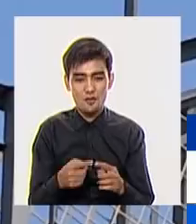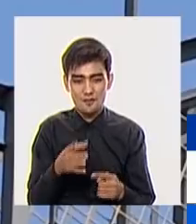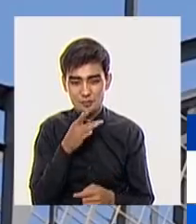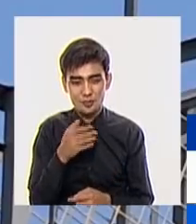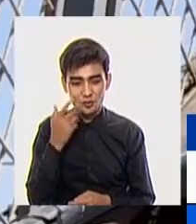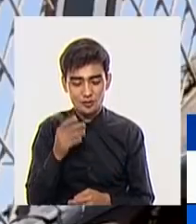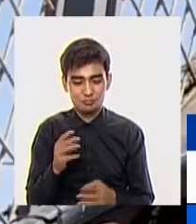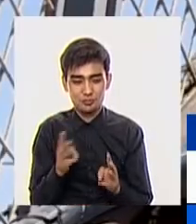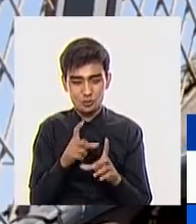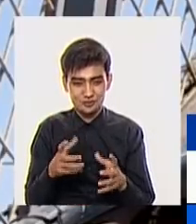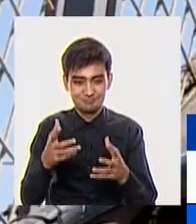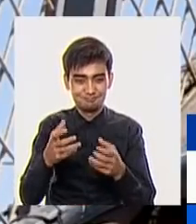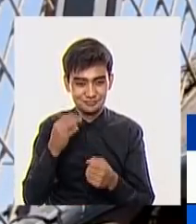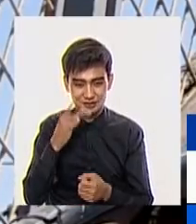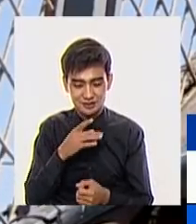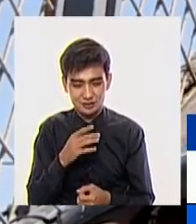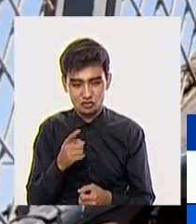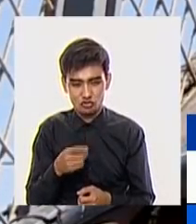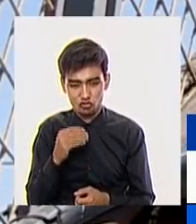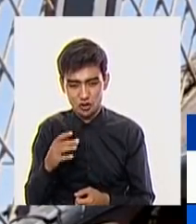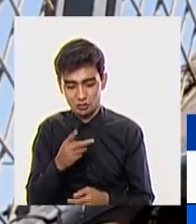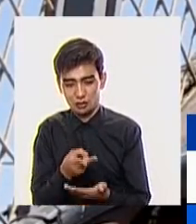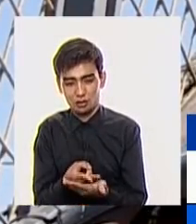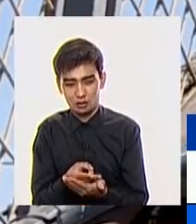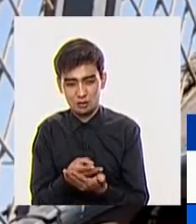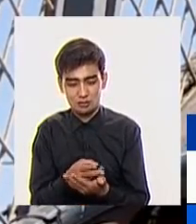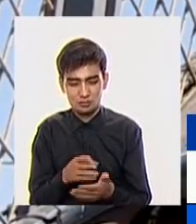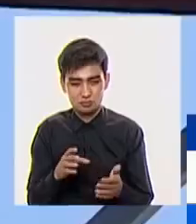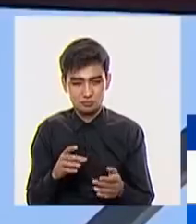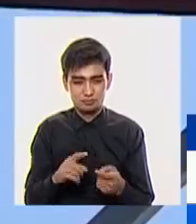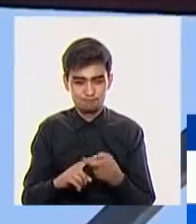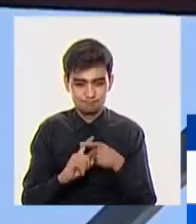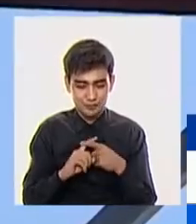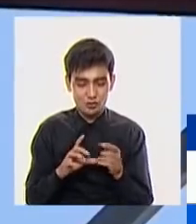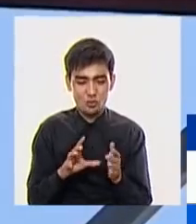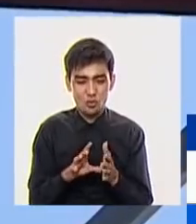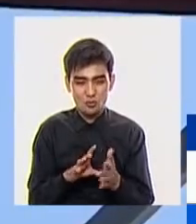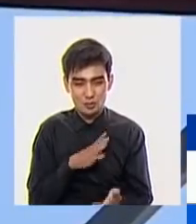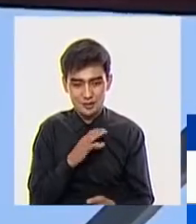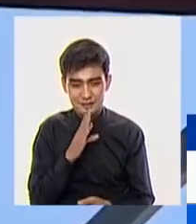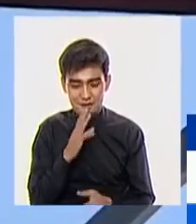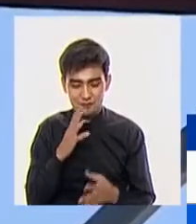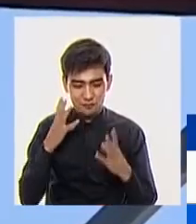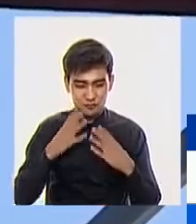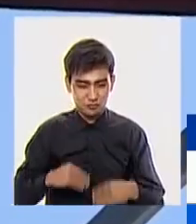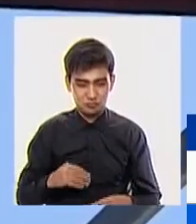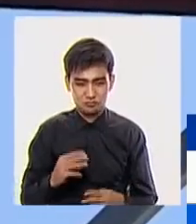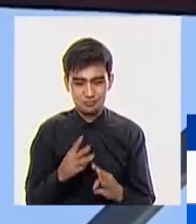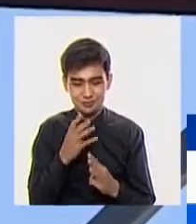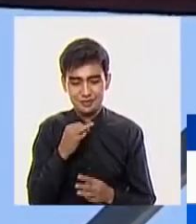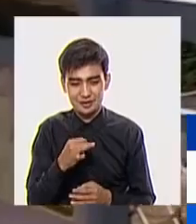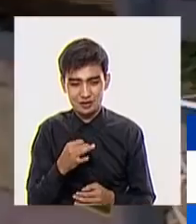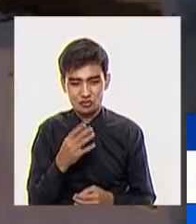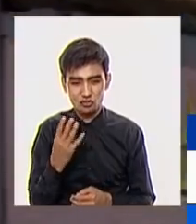До того, как пожарным удалось снять пострадавшую, около часа она пролежала под высоким напряжением. У девочки обгорело все тело, кое-где ожоги